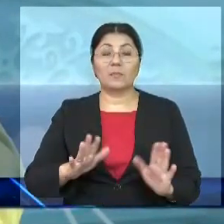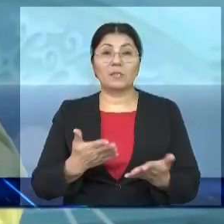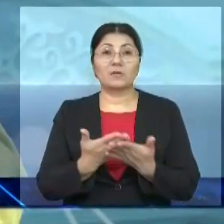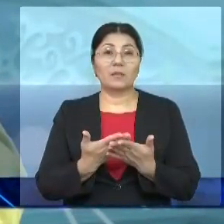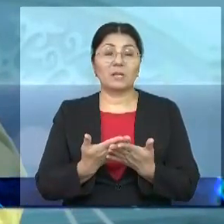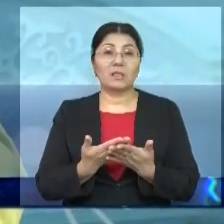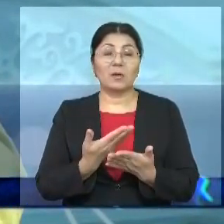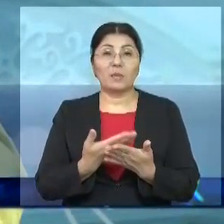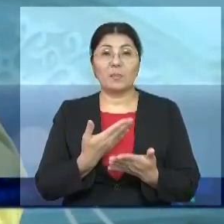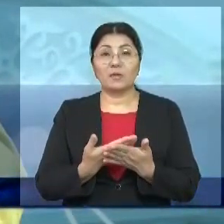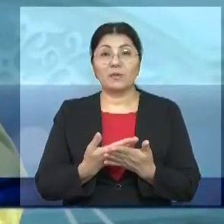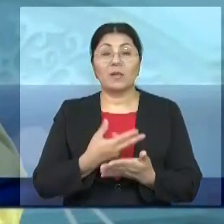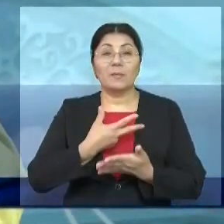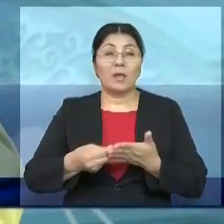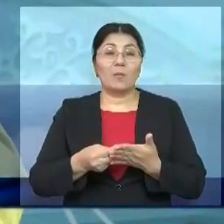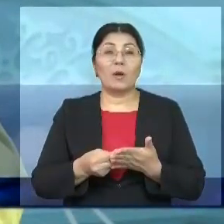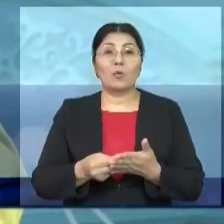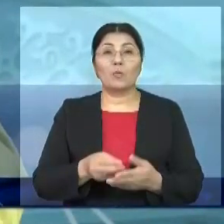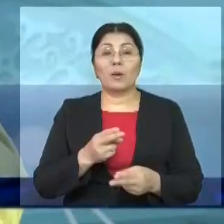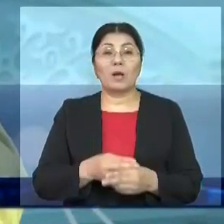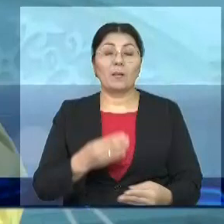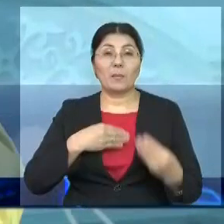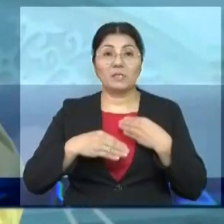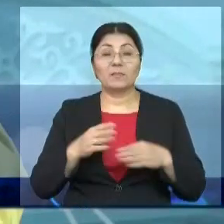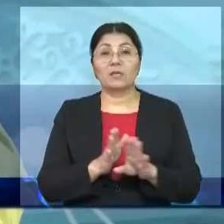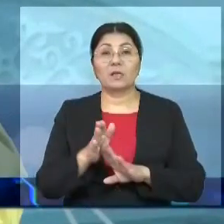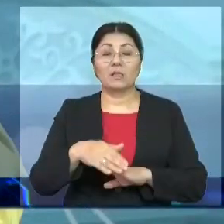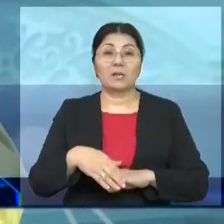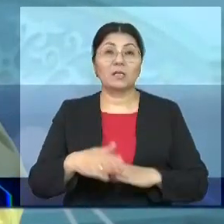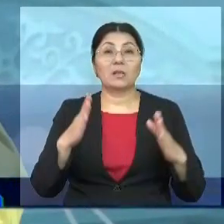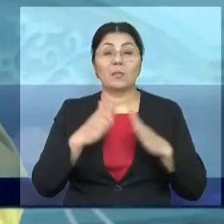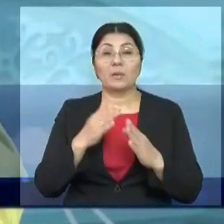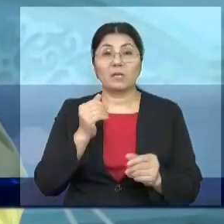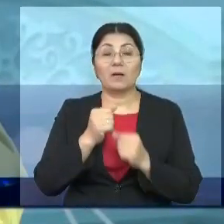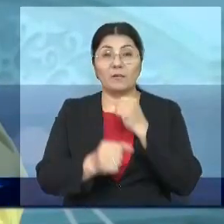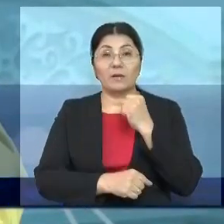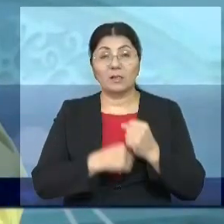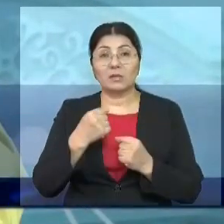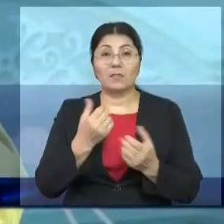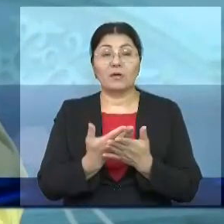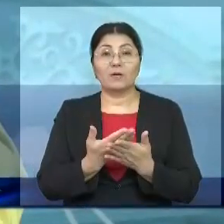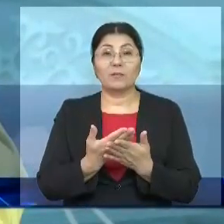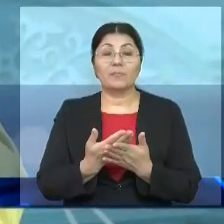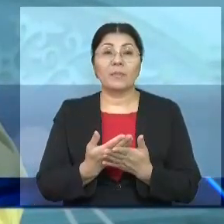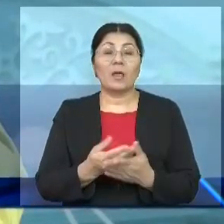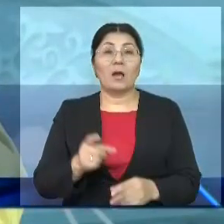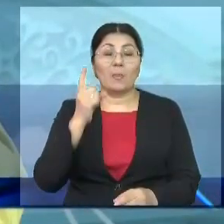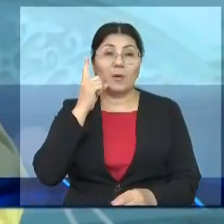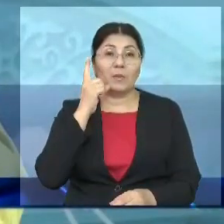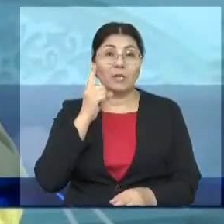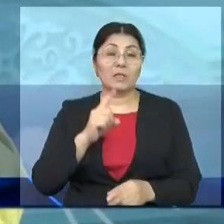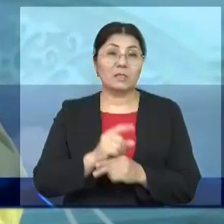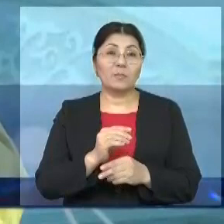массажной накидки на презентациях, покупки мебели, одежды, обуви, бытовых товаров, автозапчастей, мобильных